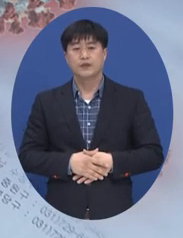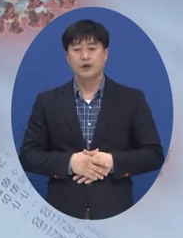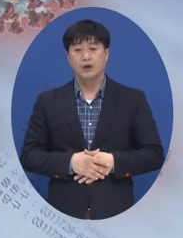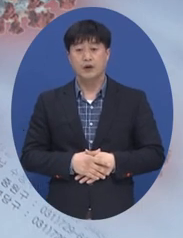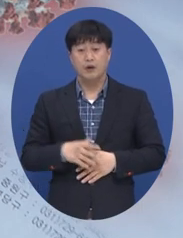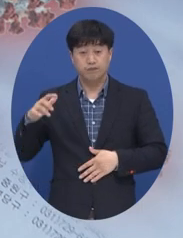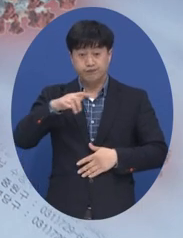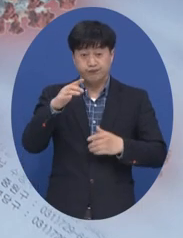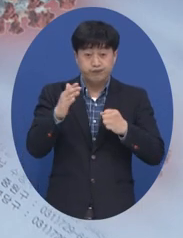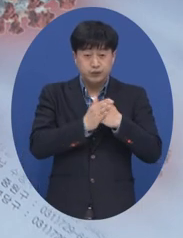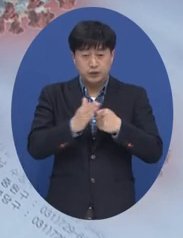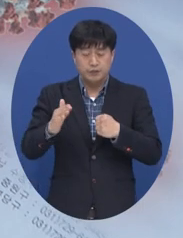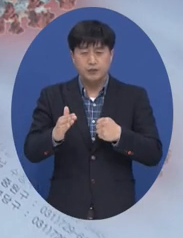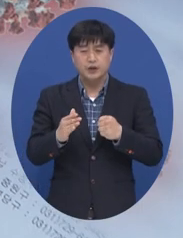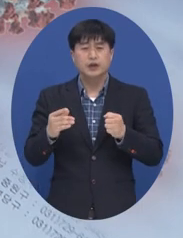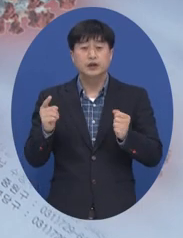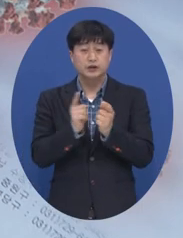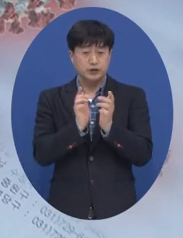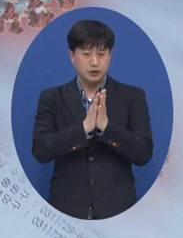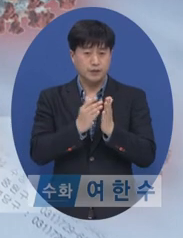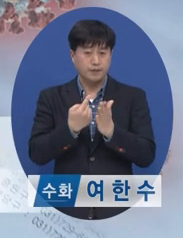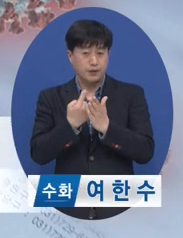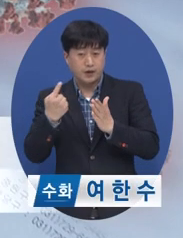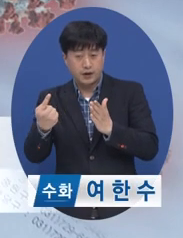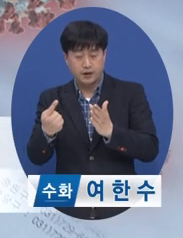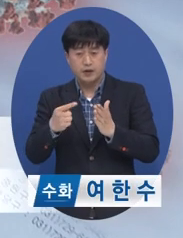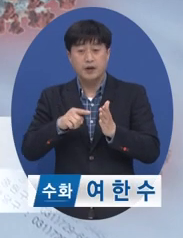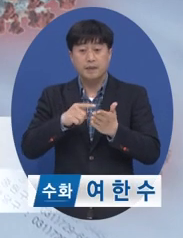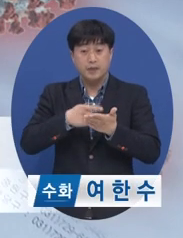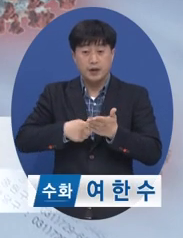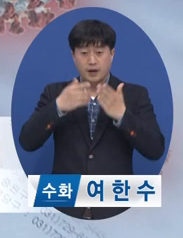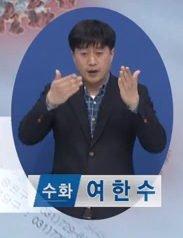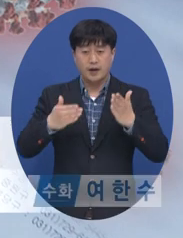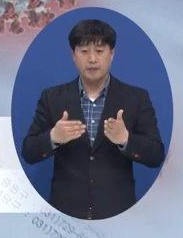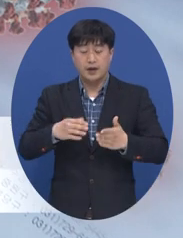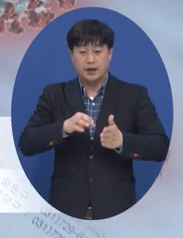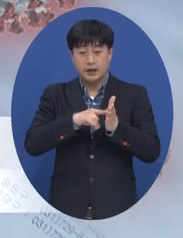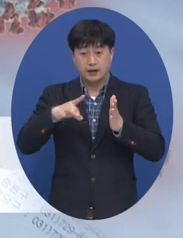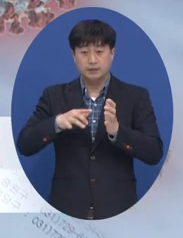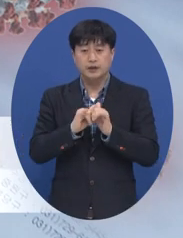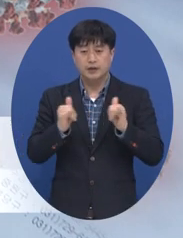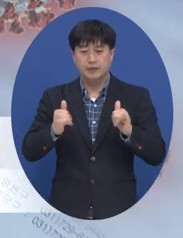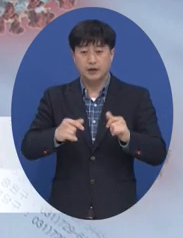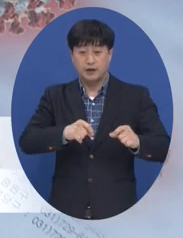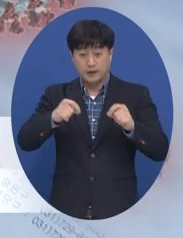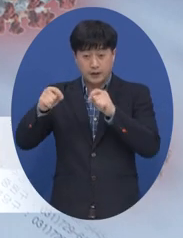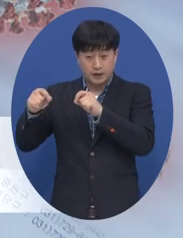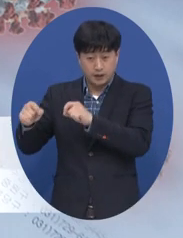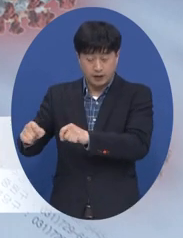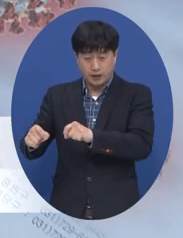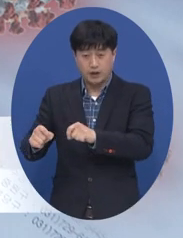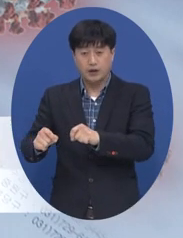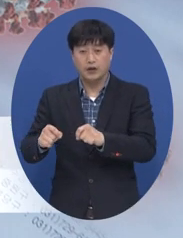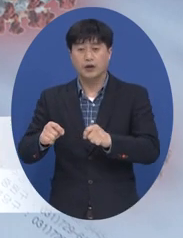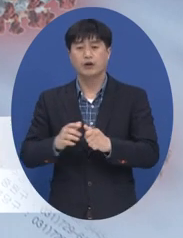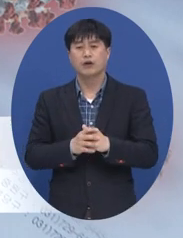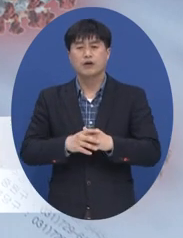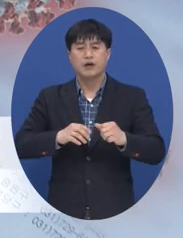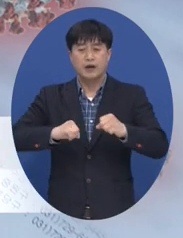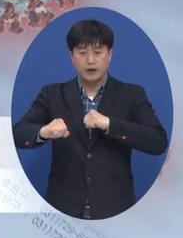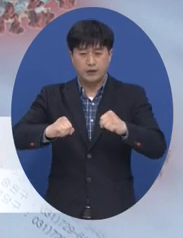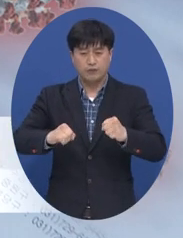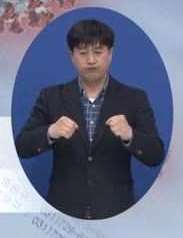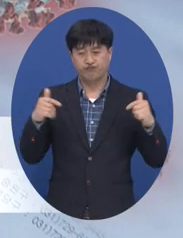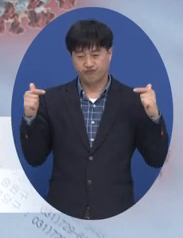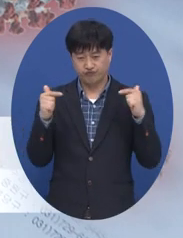경기도가 쿠로 날 구로 직간접적 피해를 입은 납세자들의 을 대상으로 납북 1 연장과 체납처분 유에 체납 징수